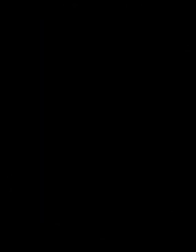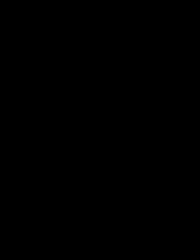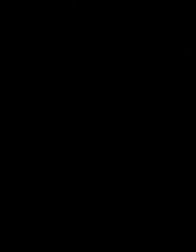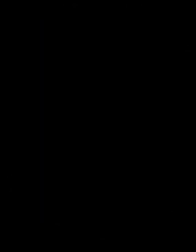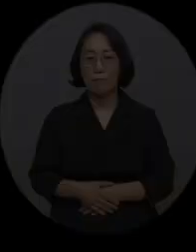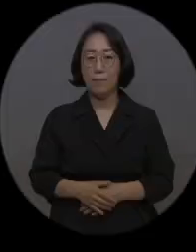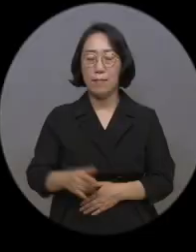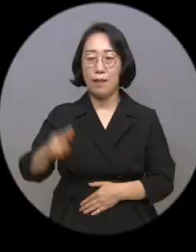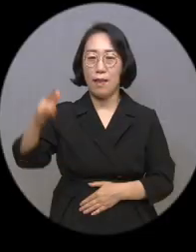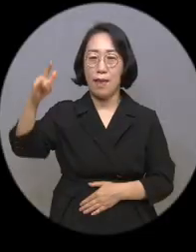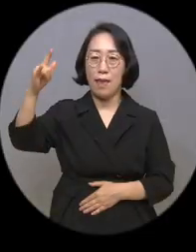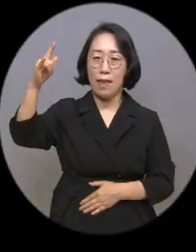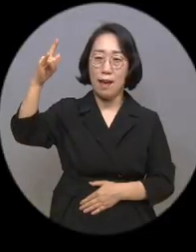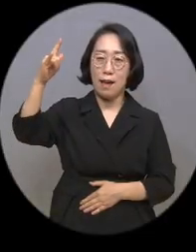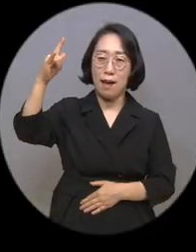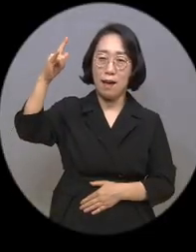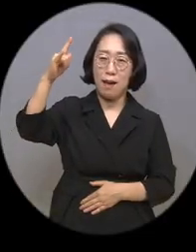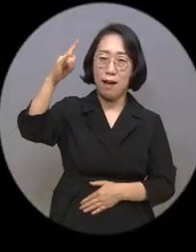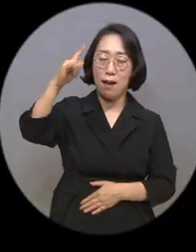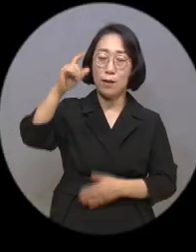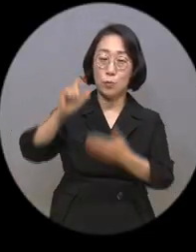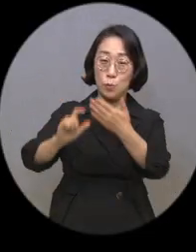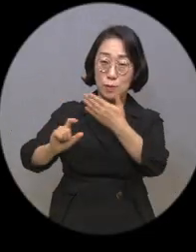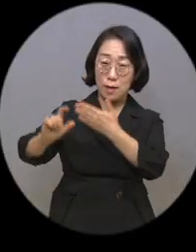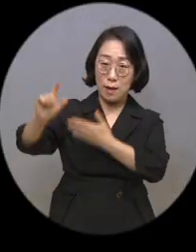해야 승산아